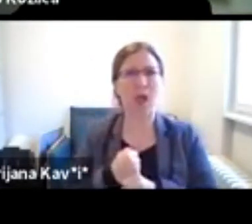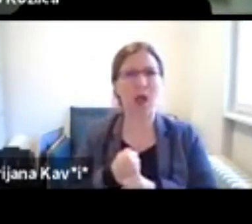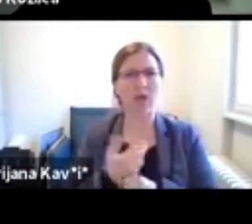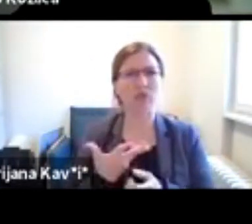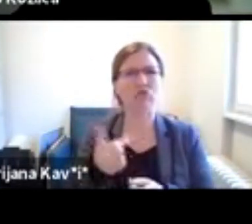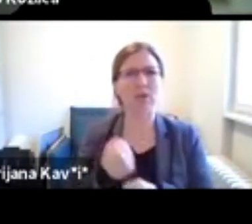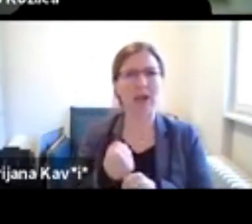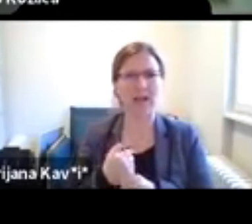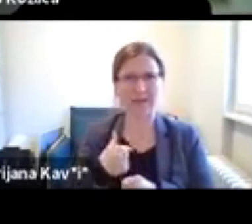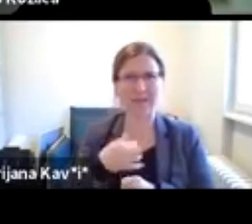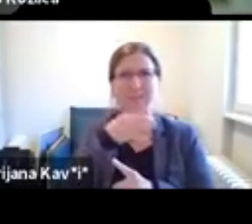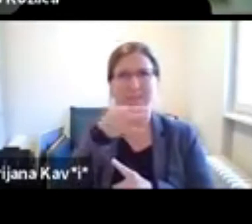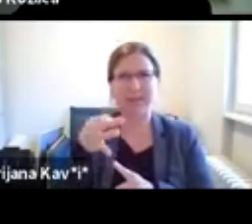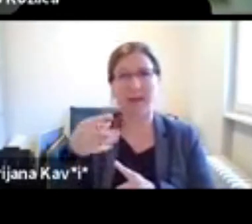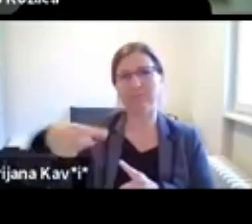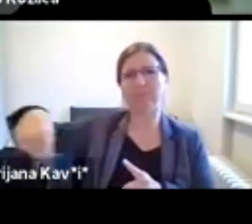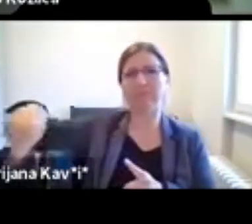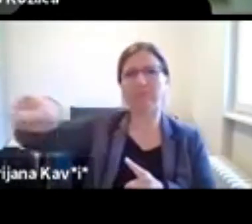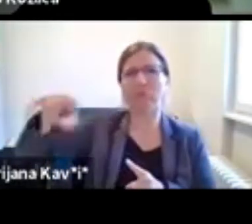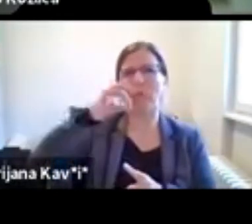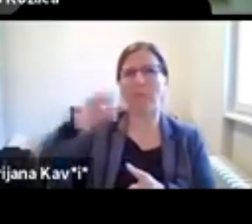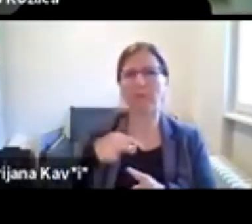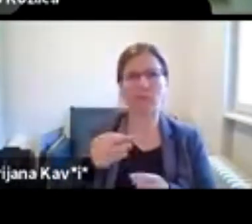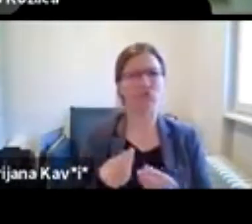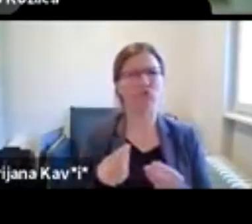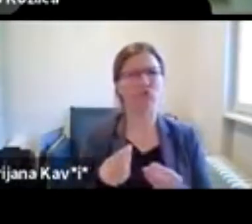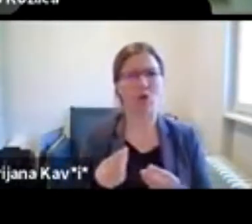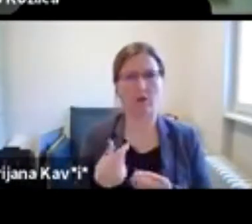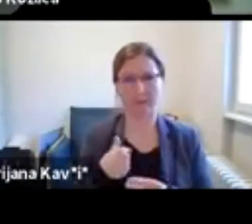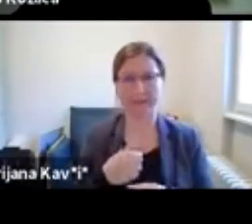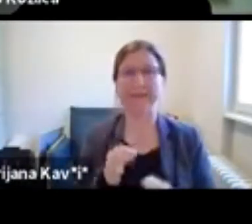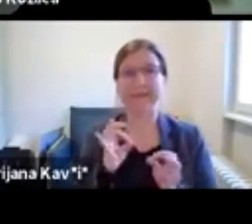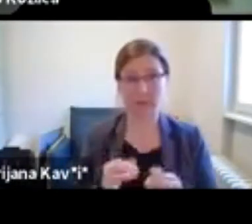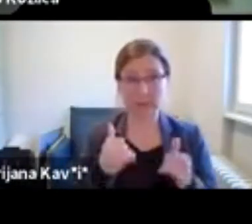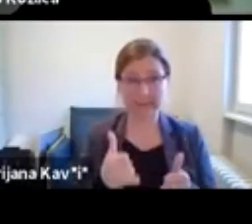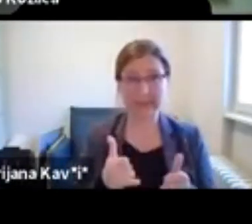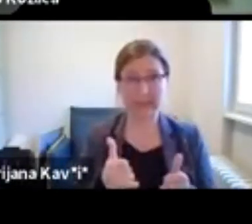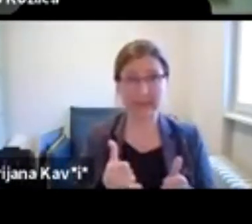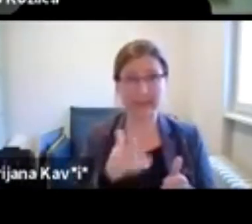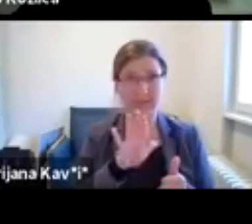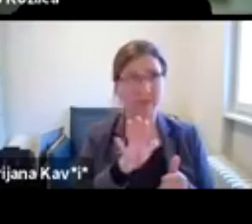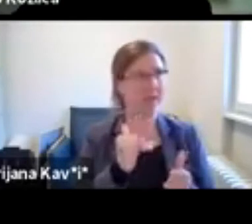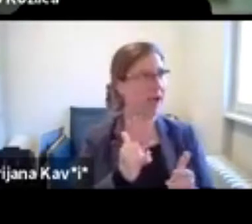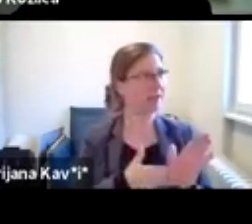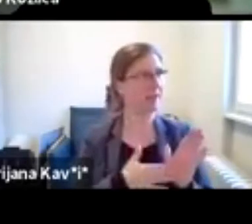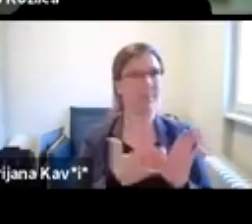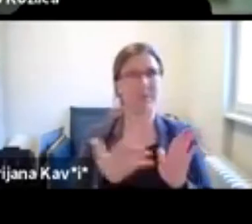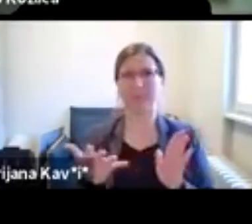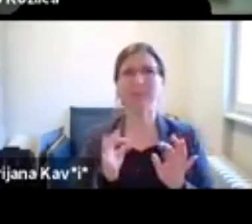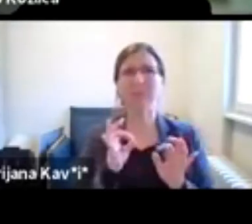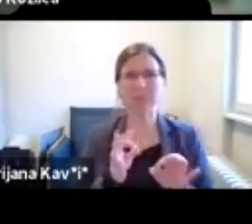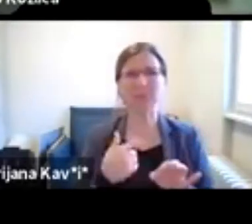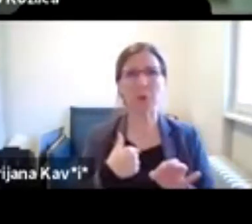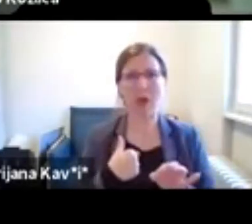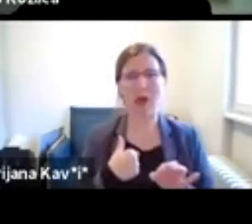Onda su me, oni koji su bili sa mnom, pitali, a što? Ja sam rekla, sigurno bi sada, danas je takav dan, sigurno bih bila